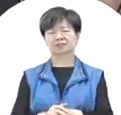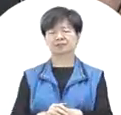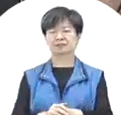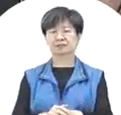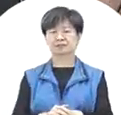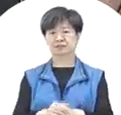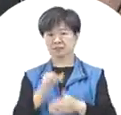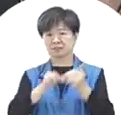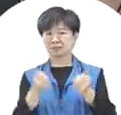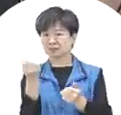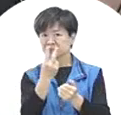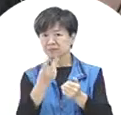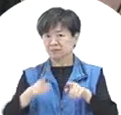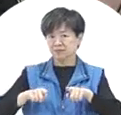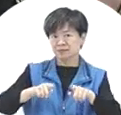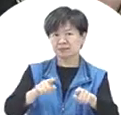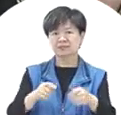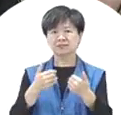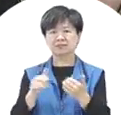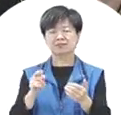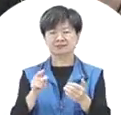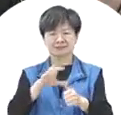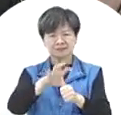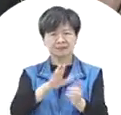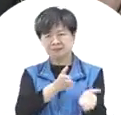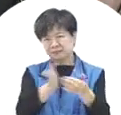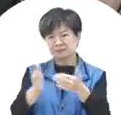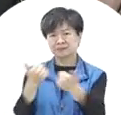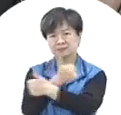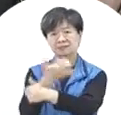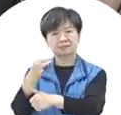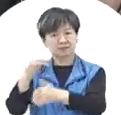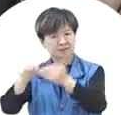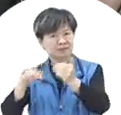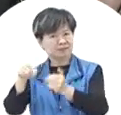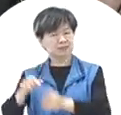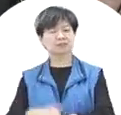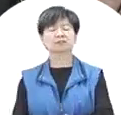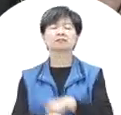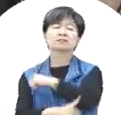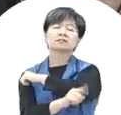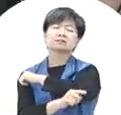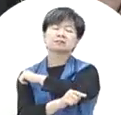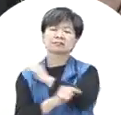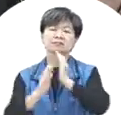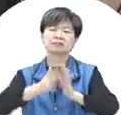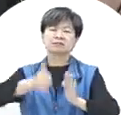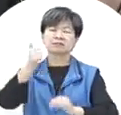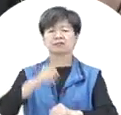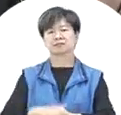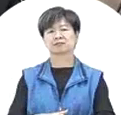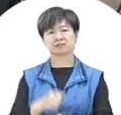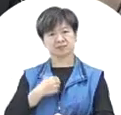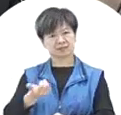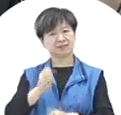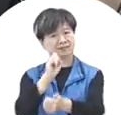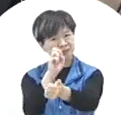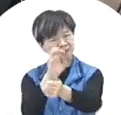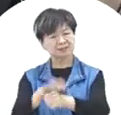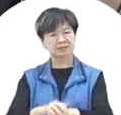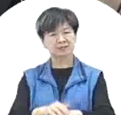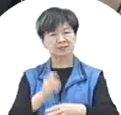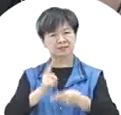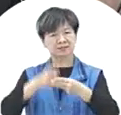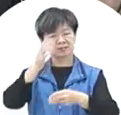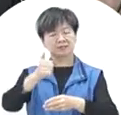制那就不要强迫人家选择代金， 没有 人家就是 强迫 啦，最后 可能有人给议员误导这些法 令，我刚才齁、哦、已经提醒主席，